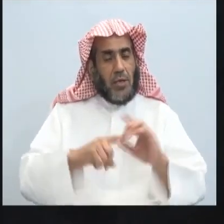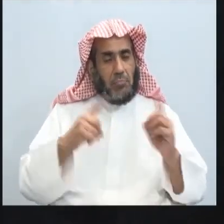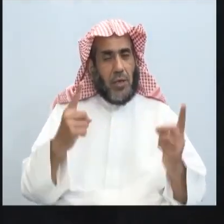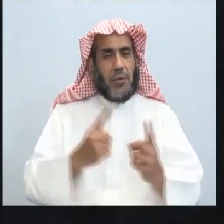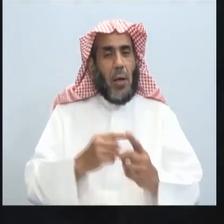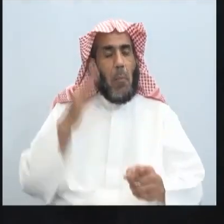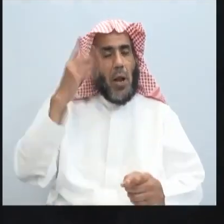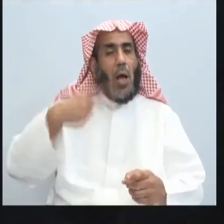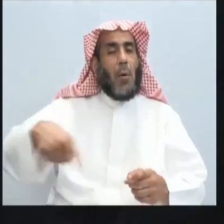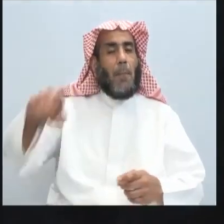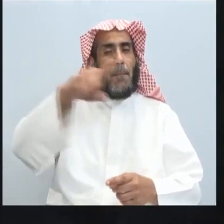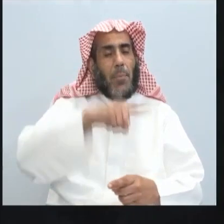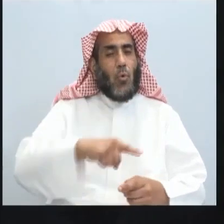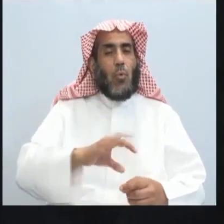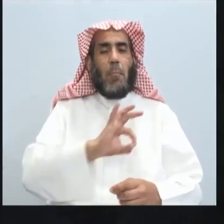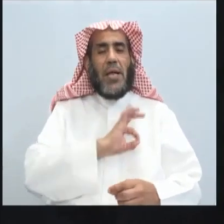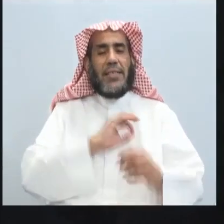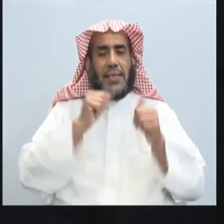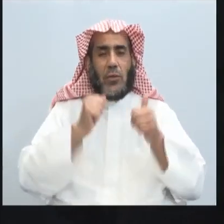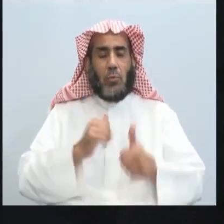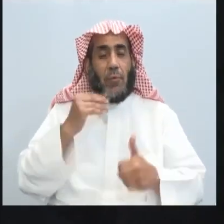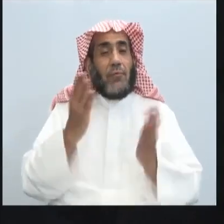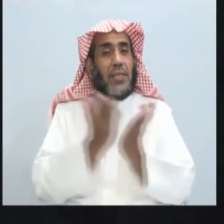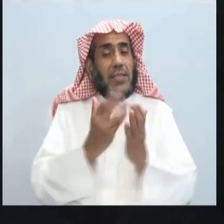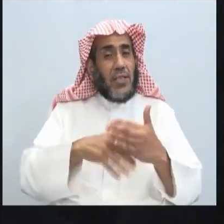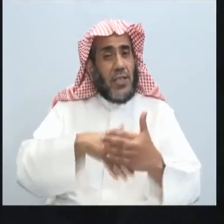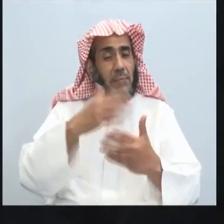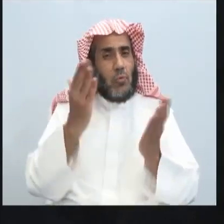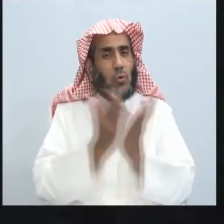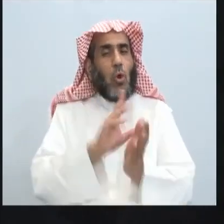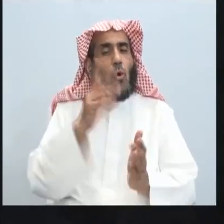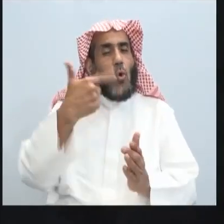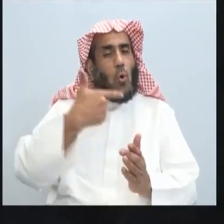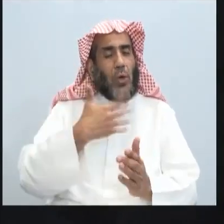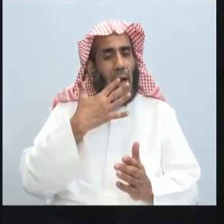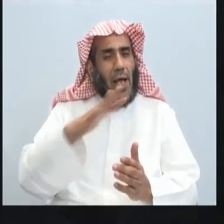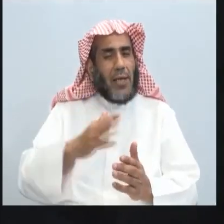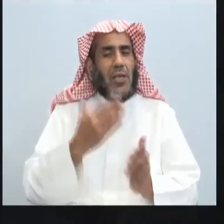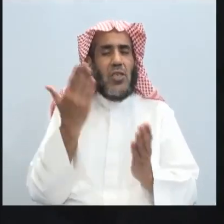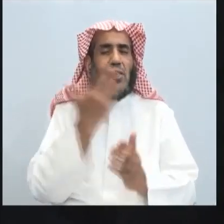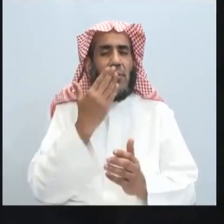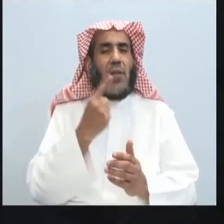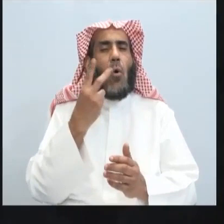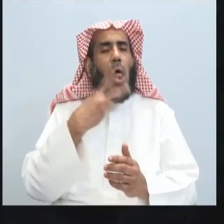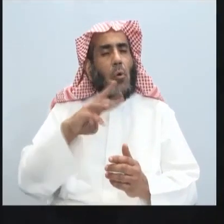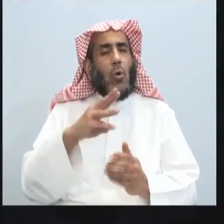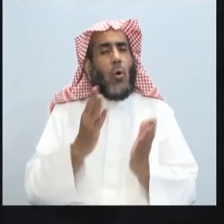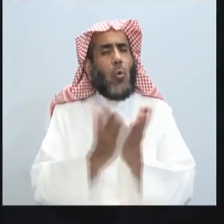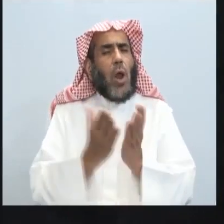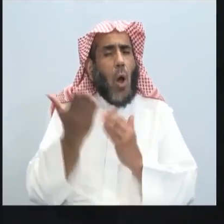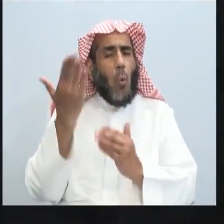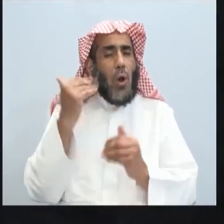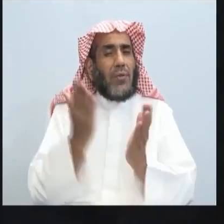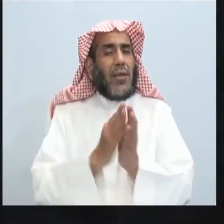اجمعين مرحبا بكم اعزائي الطلاب والطالبات في درس جديد من دروس لغه الخالده للصف الاول المتوسط كنا قد تكلمنا في